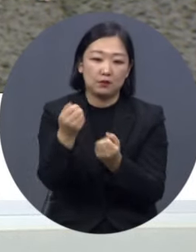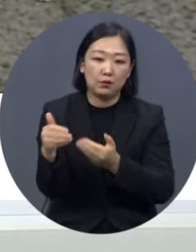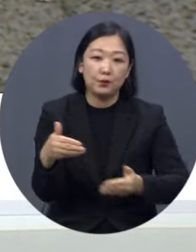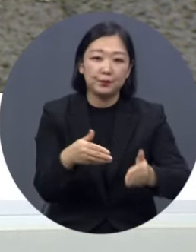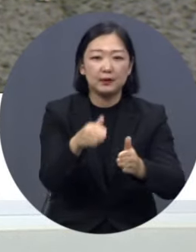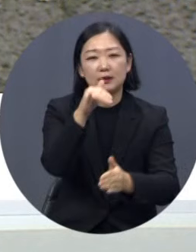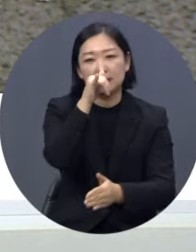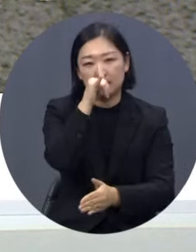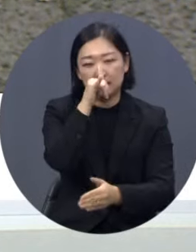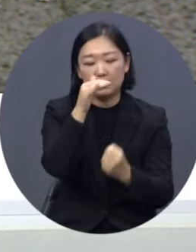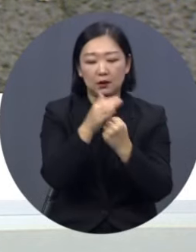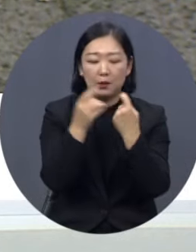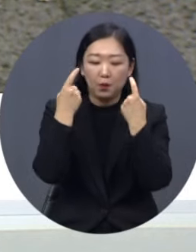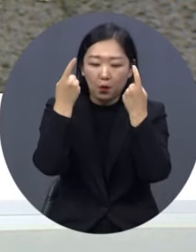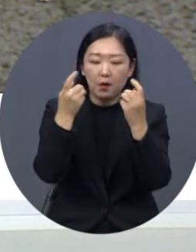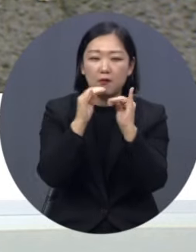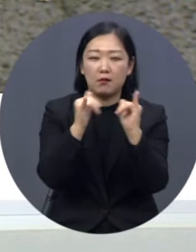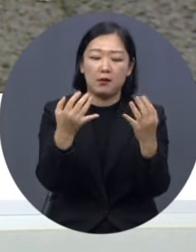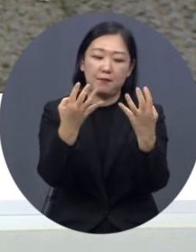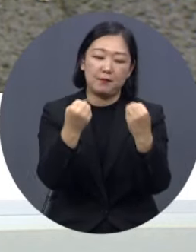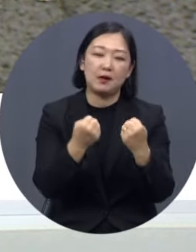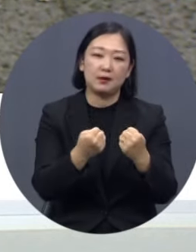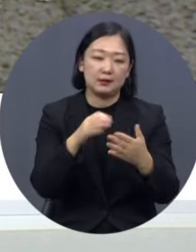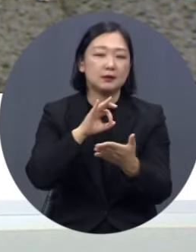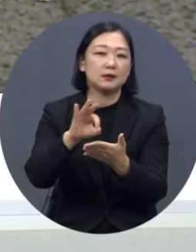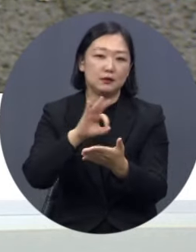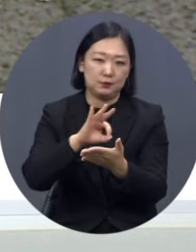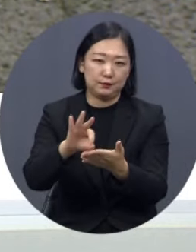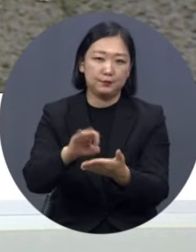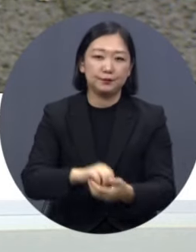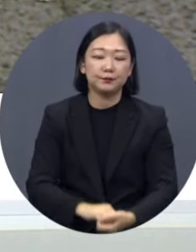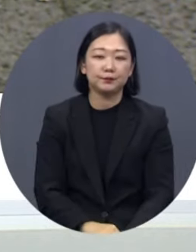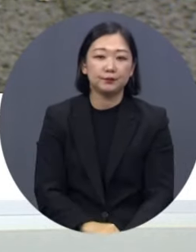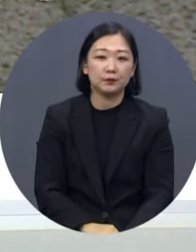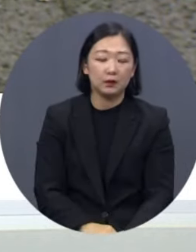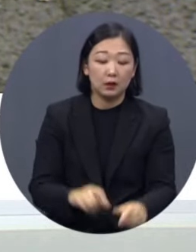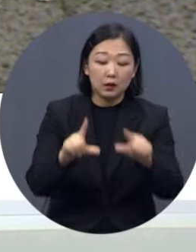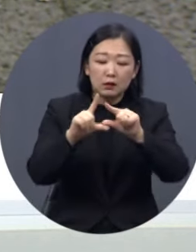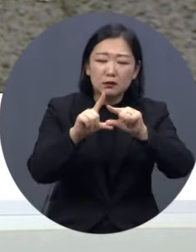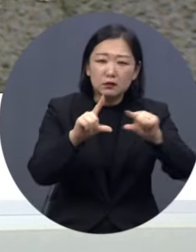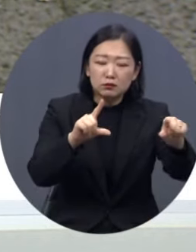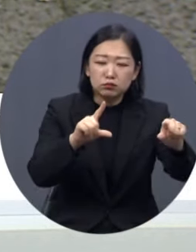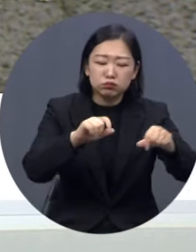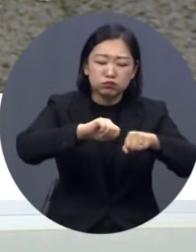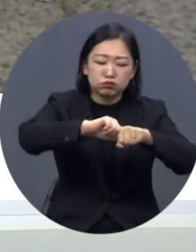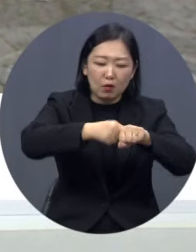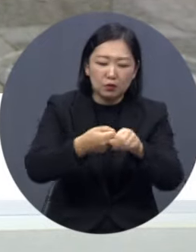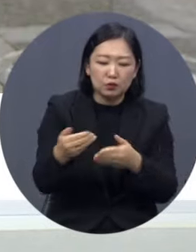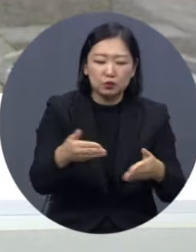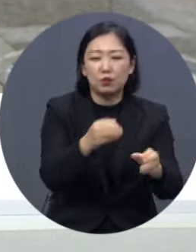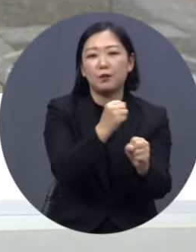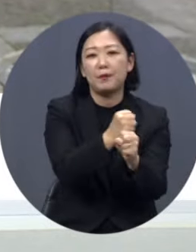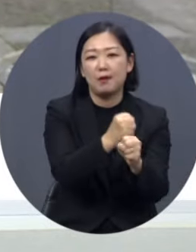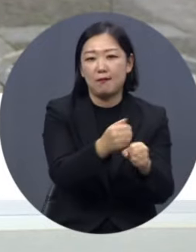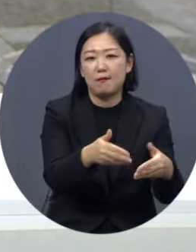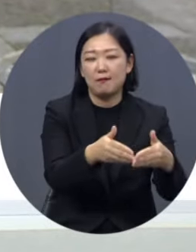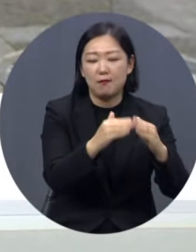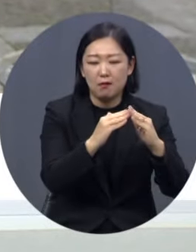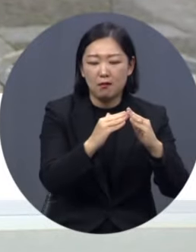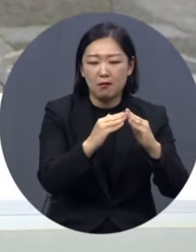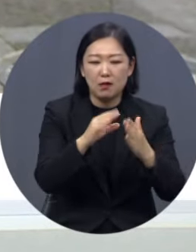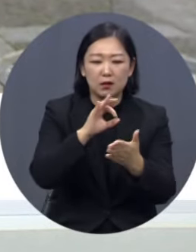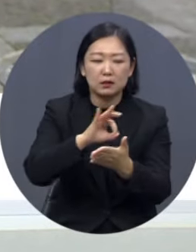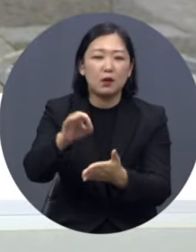길이 있어서 관광객들도 많이 이용합니다. 그런데 일부 구간은 억지로 도로를 만들다 보니